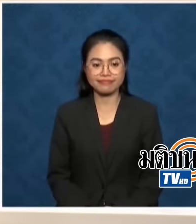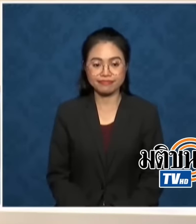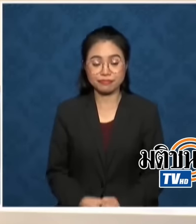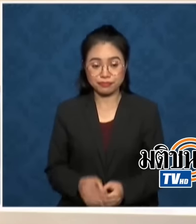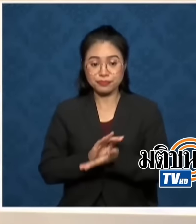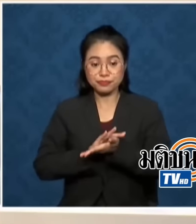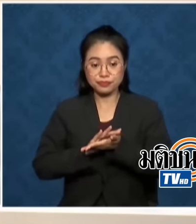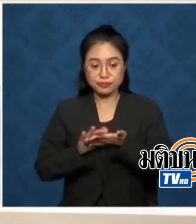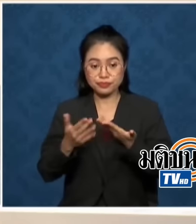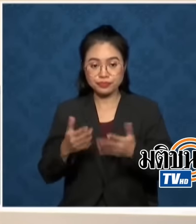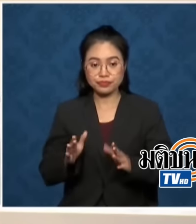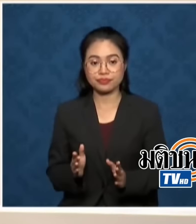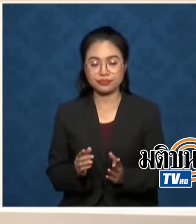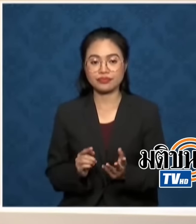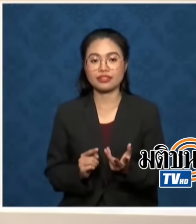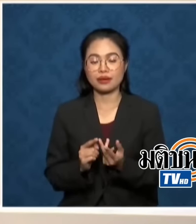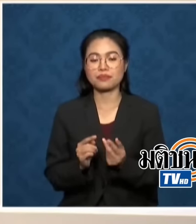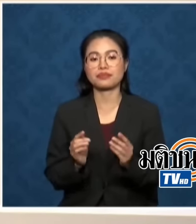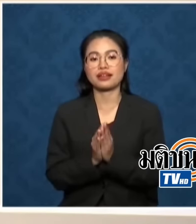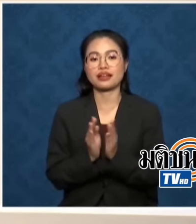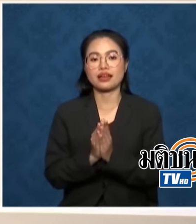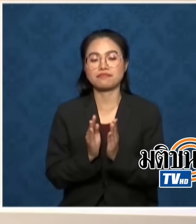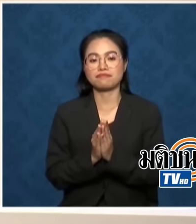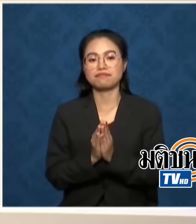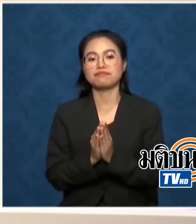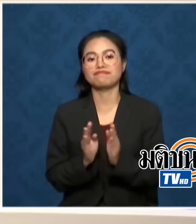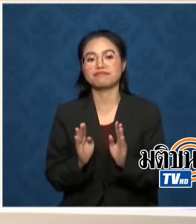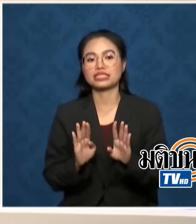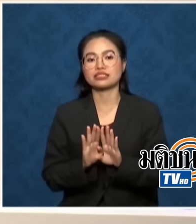เรียบร้อยนะครับขอปิดการแสดงตนครับ